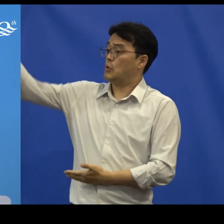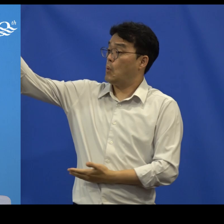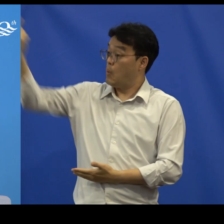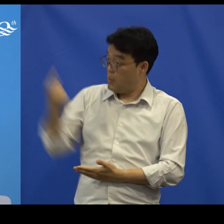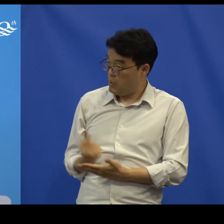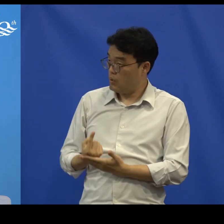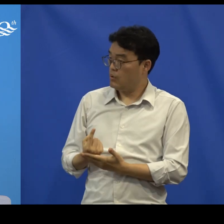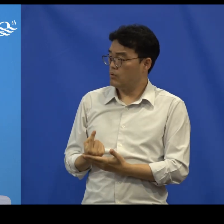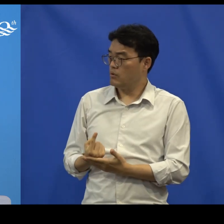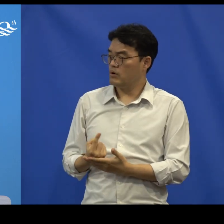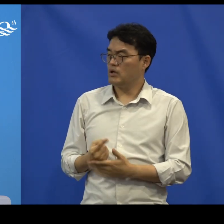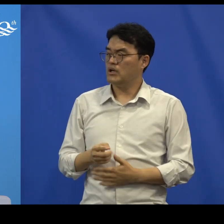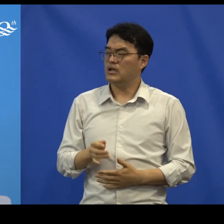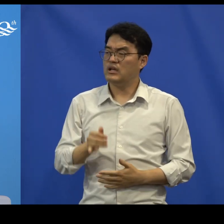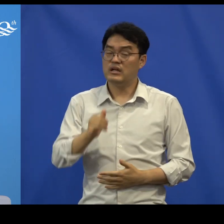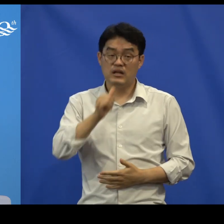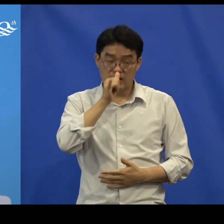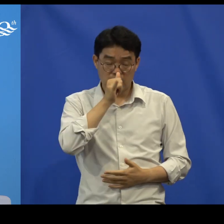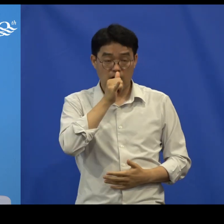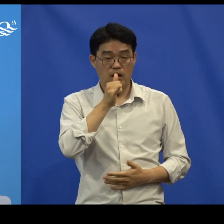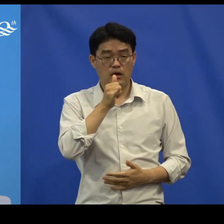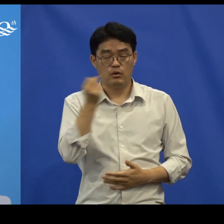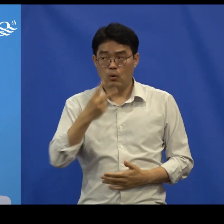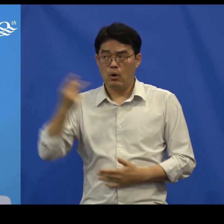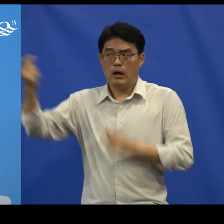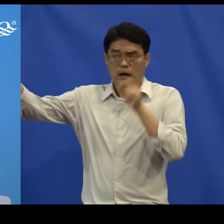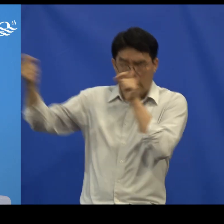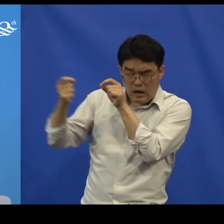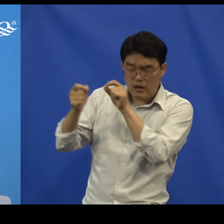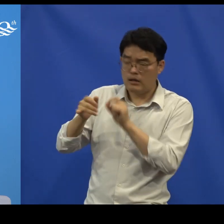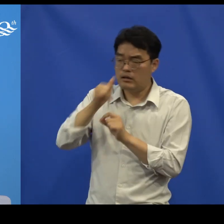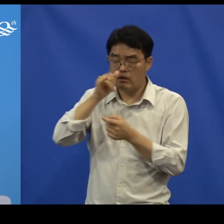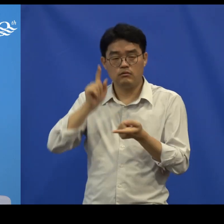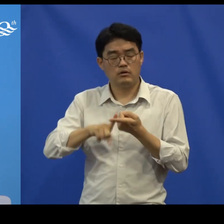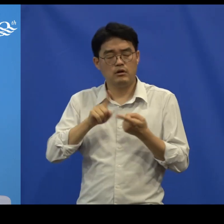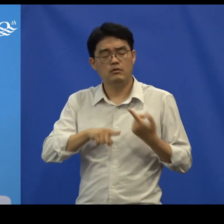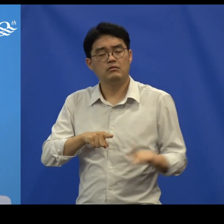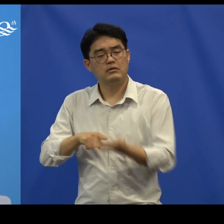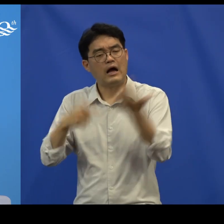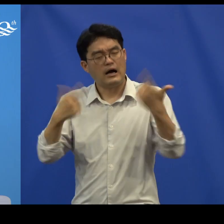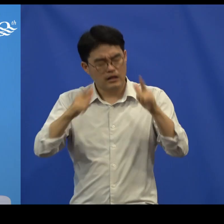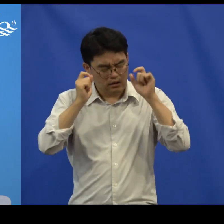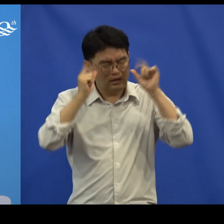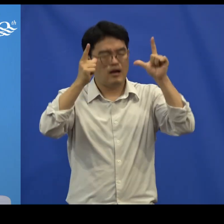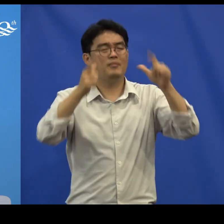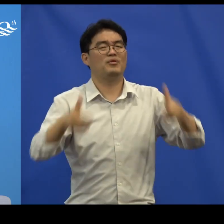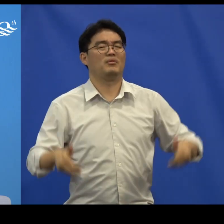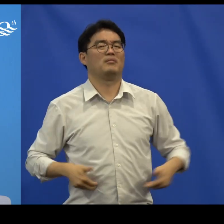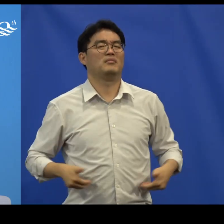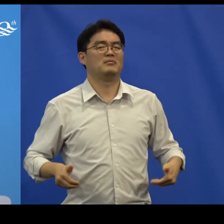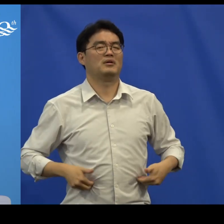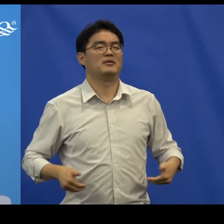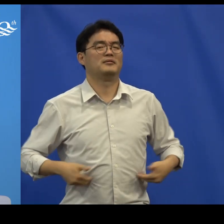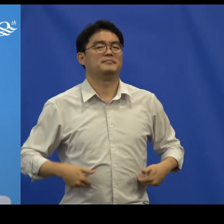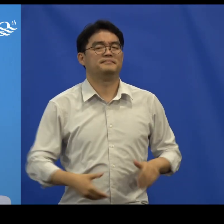거예요. 그래서 늘 종말을 의식하고 사는 것, 성령 안에서 깨어있는 삶.